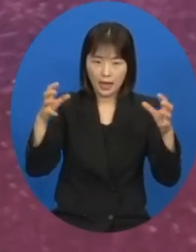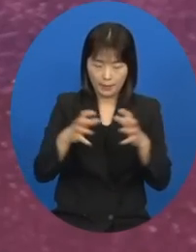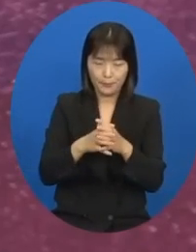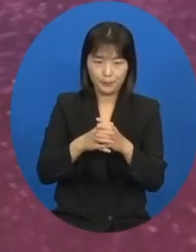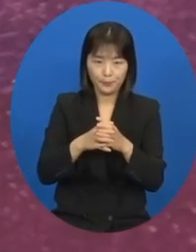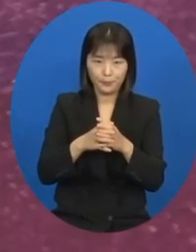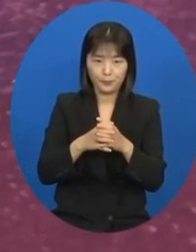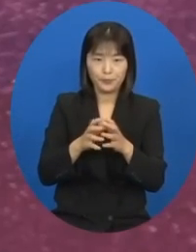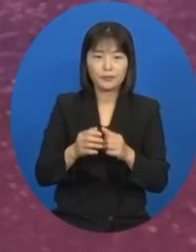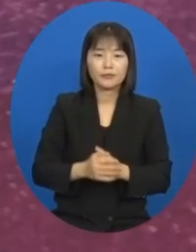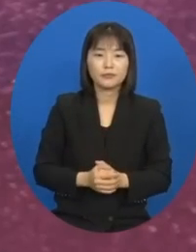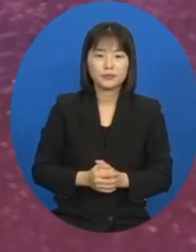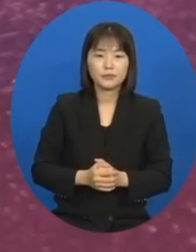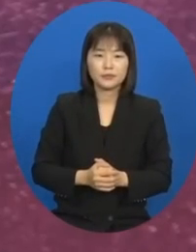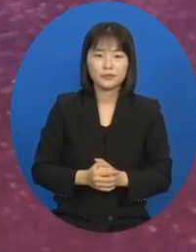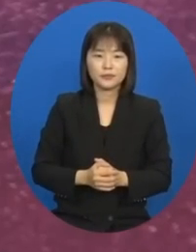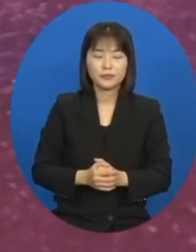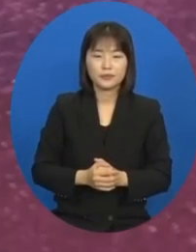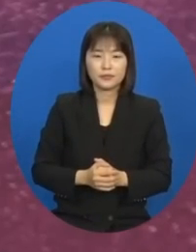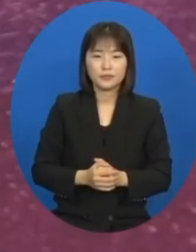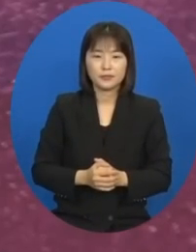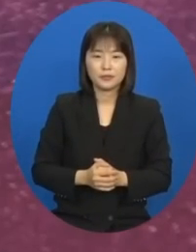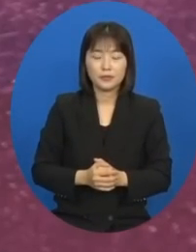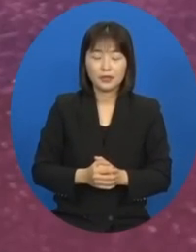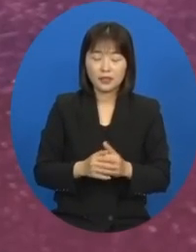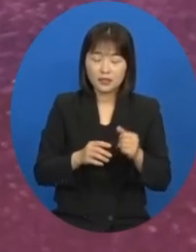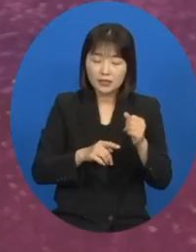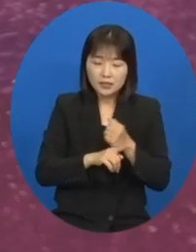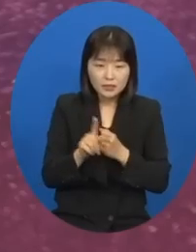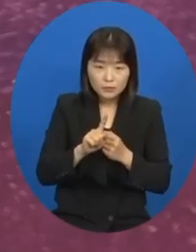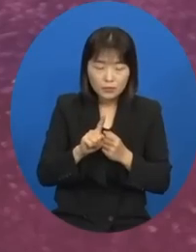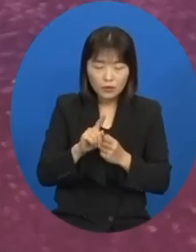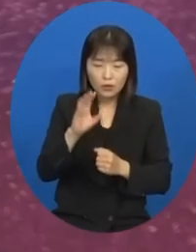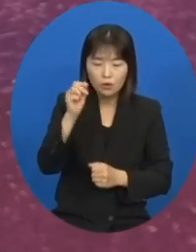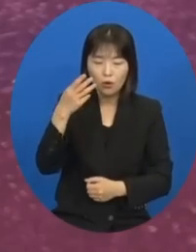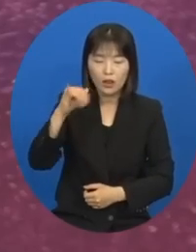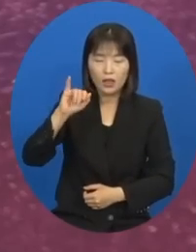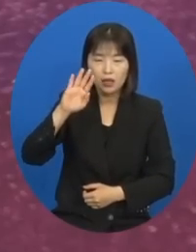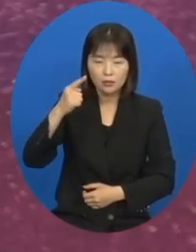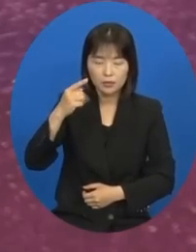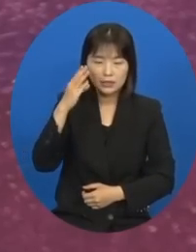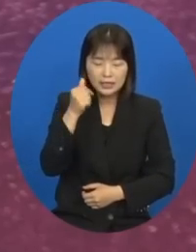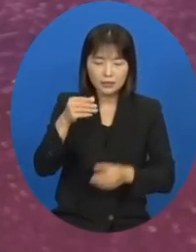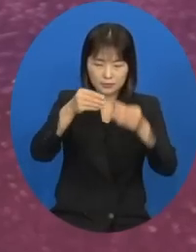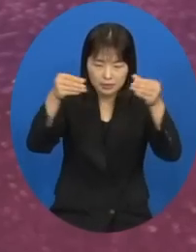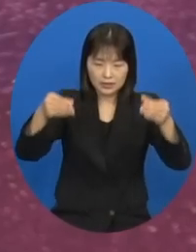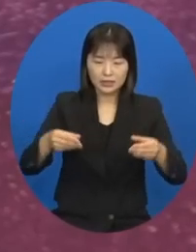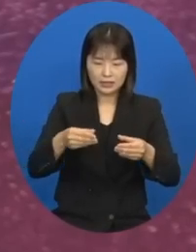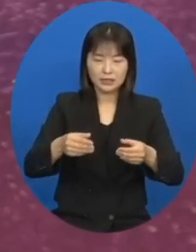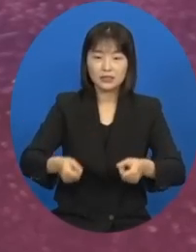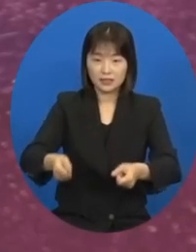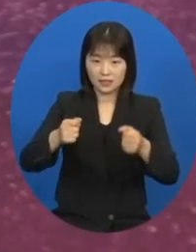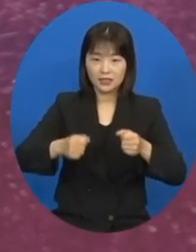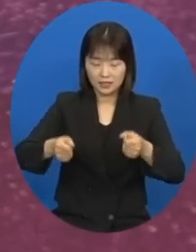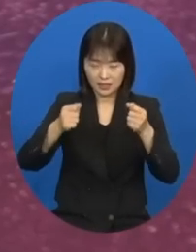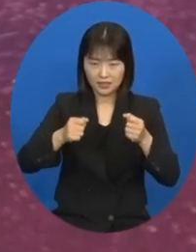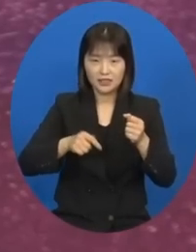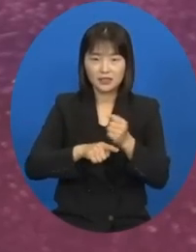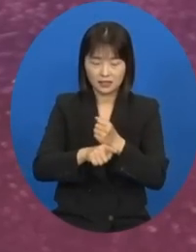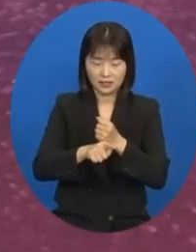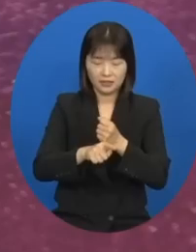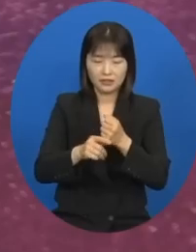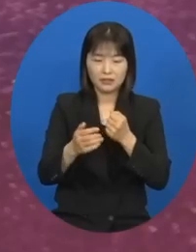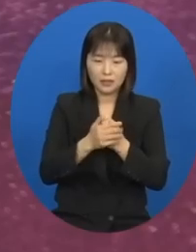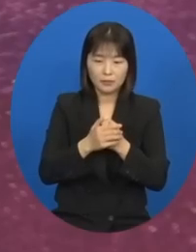결국 올리브 기름 틀이다 이런 뜻이에요 올리브 기름틀 그래서 실제로 겟세마네 지금도 가보면 올리브 나무들이